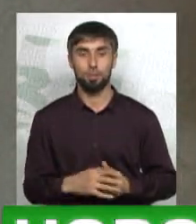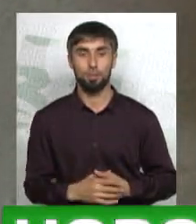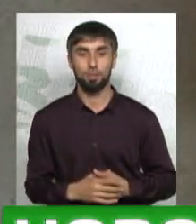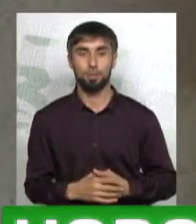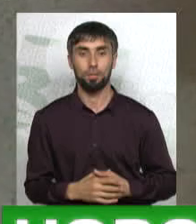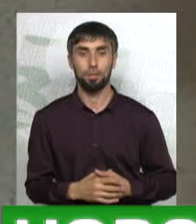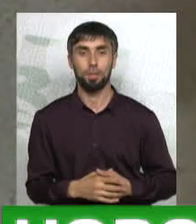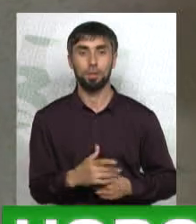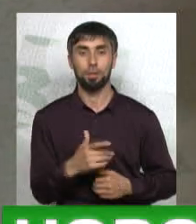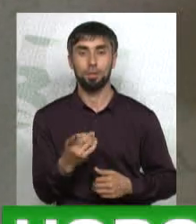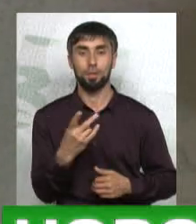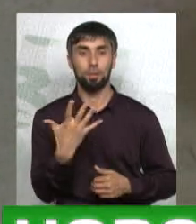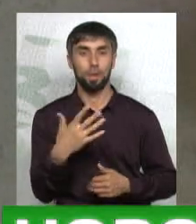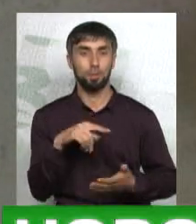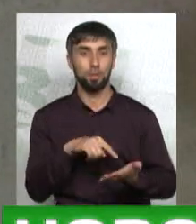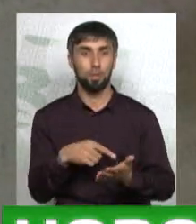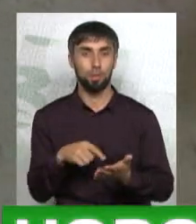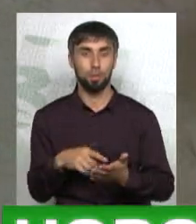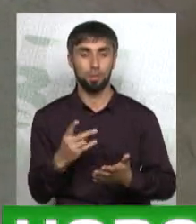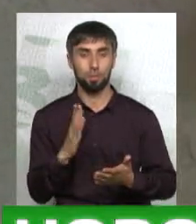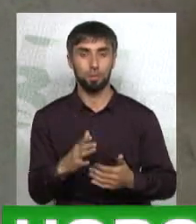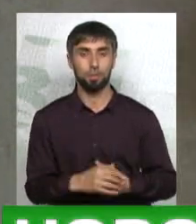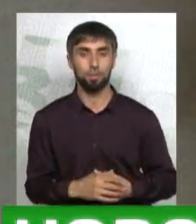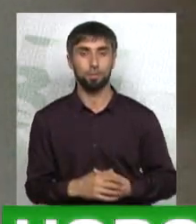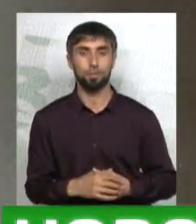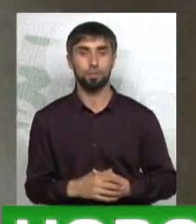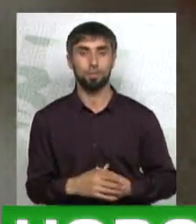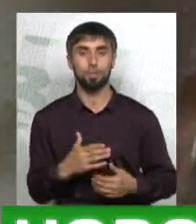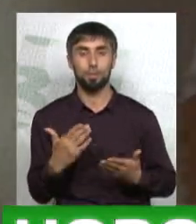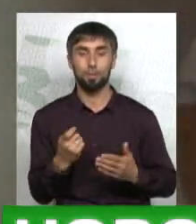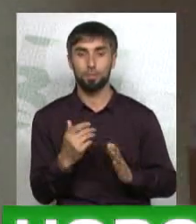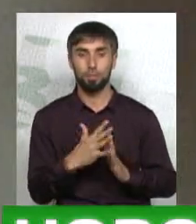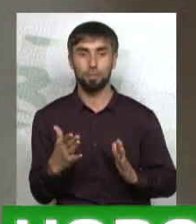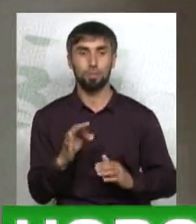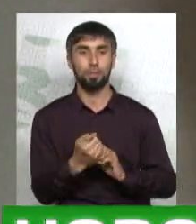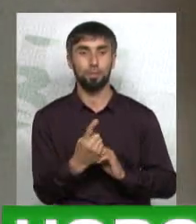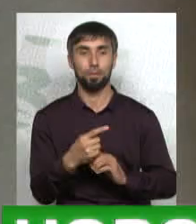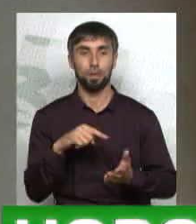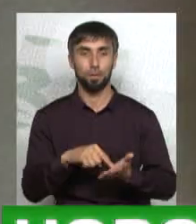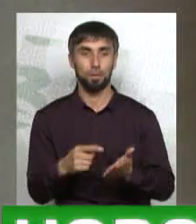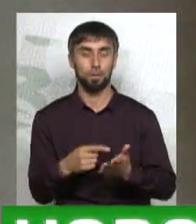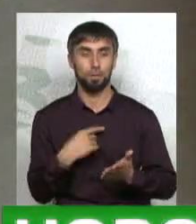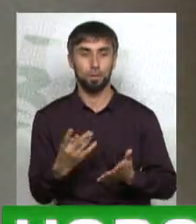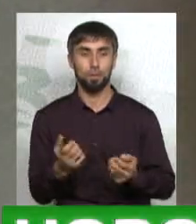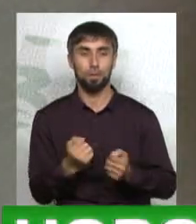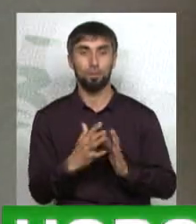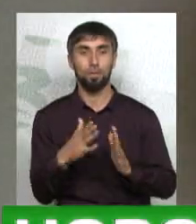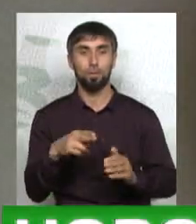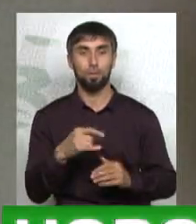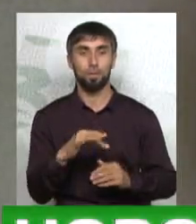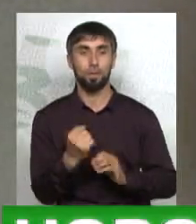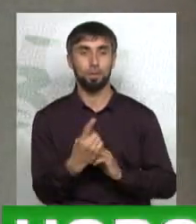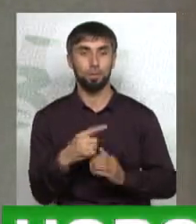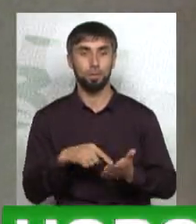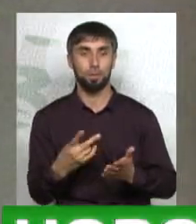то мы должны сделать 5 точек здесь сделать, надо будет нам. Если чуть больше, то 11 точек мы должны, если большая партия, то